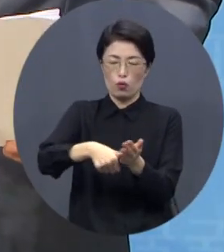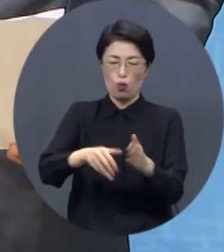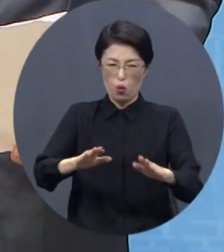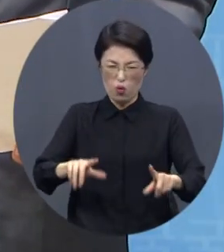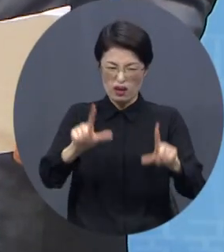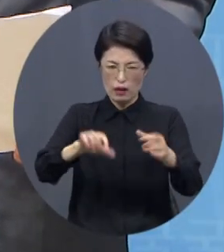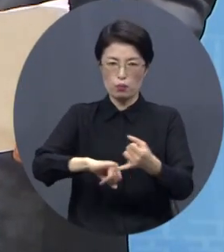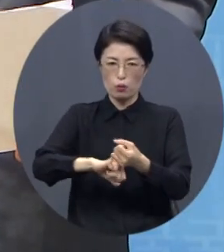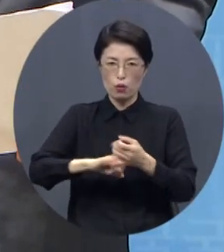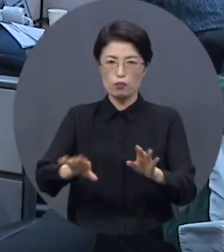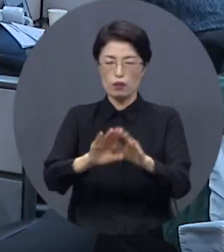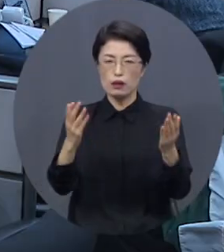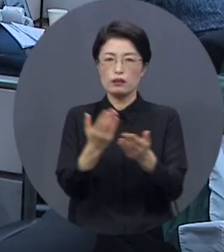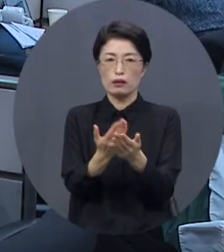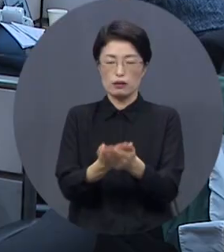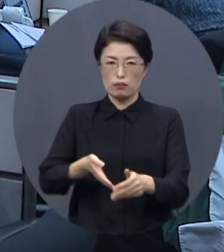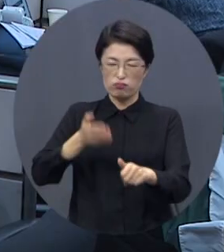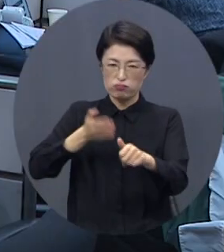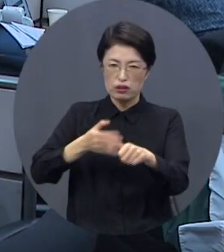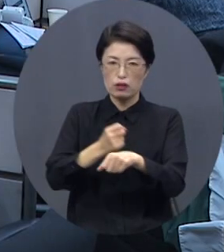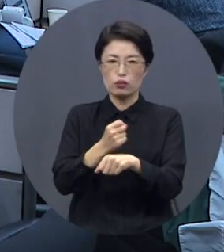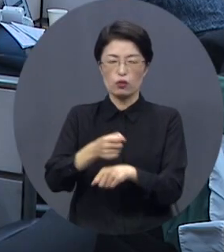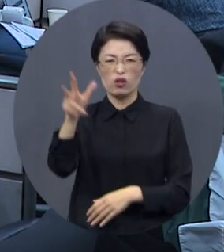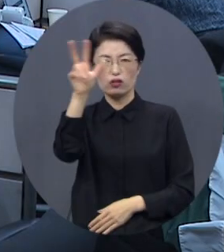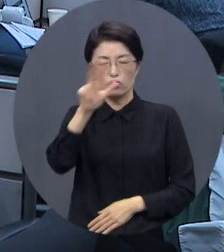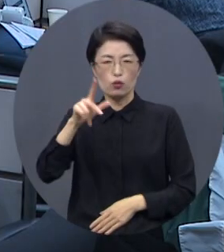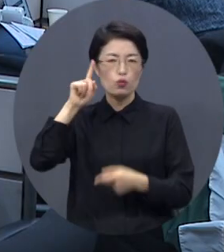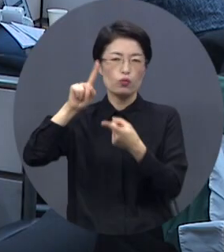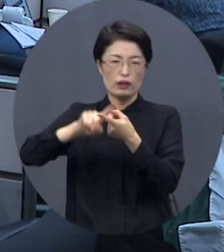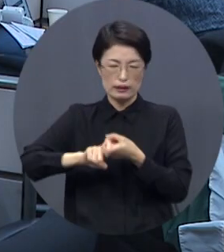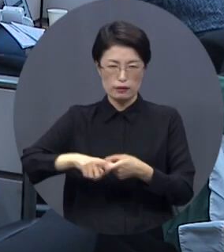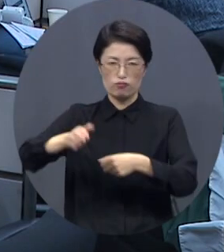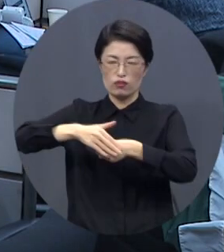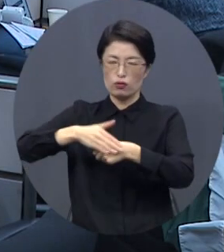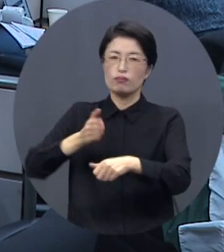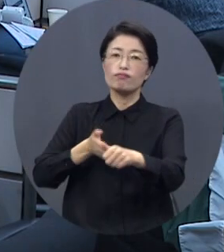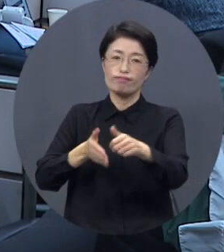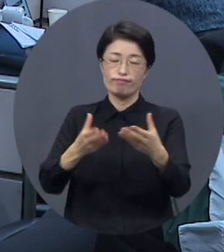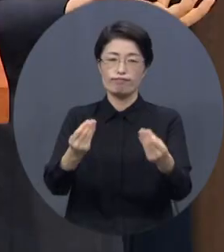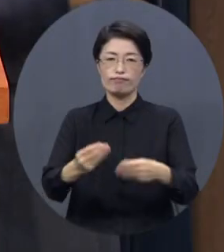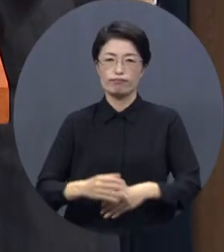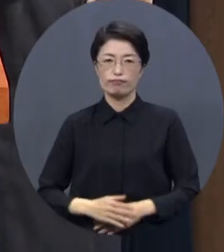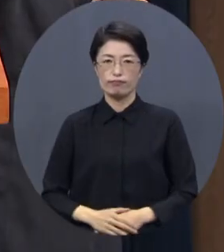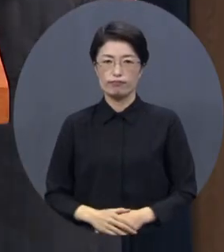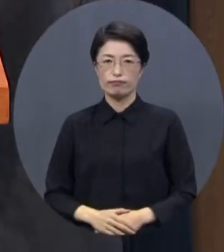촉구하고 전국적인 관심과 지원을 당부했습니다 분는 지역의 발전이니다